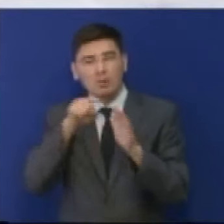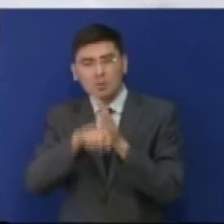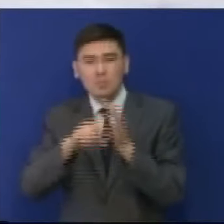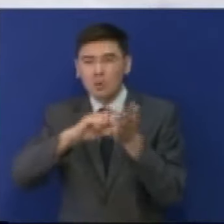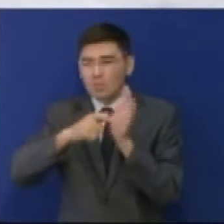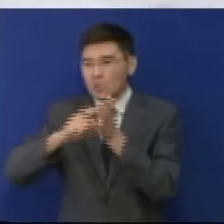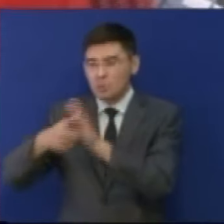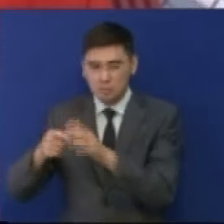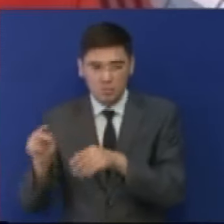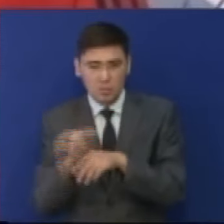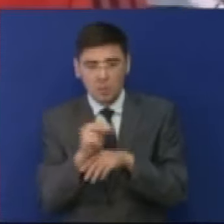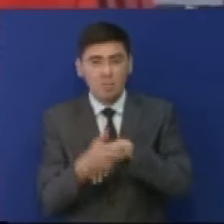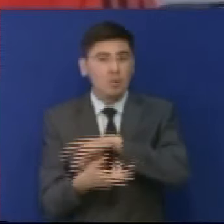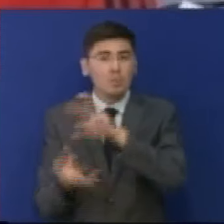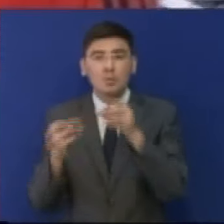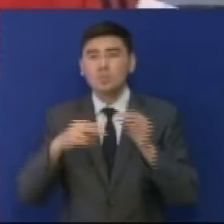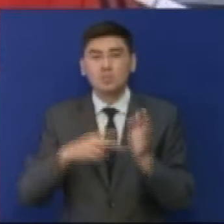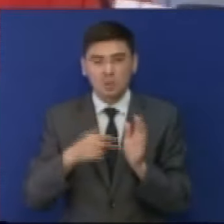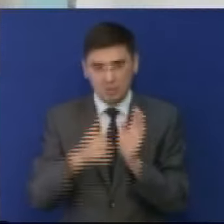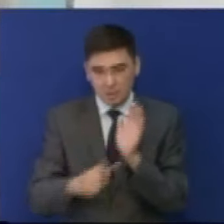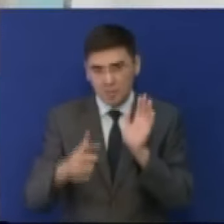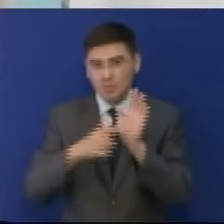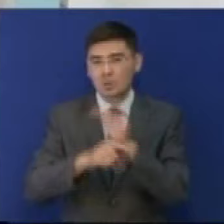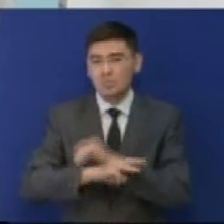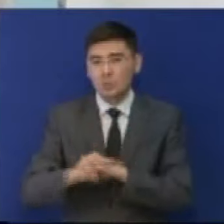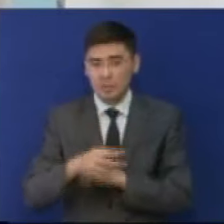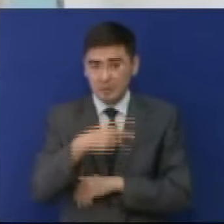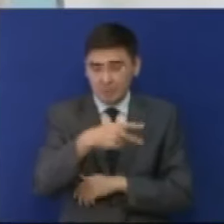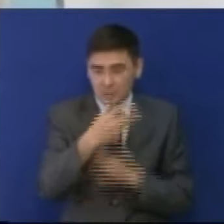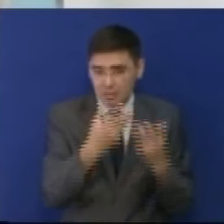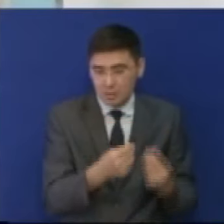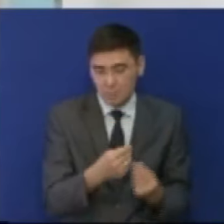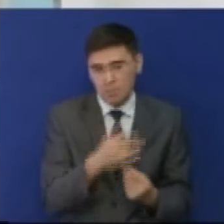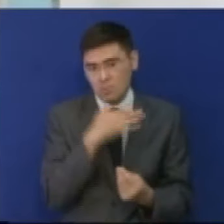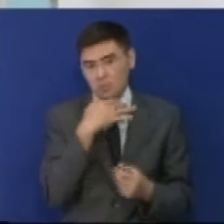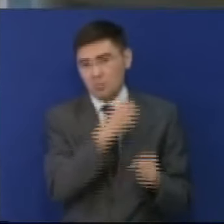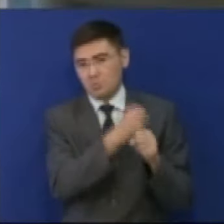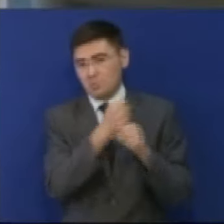работ 67 миллионов тенге. За 20 дней рабочие успели сделать немало.